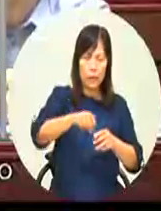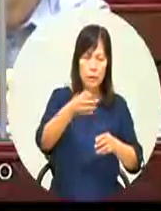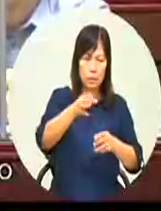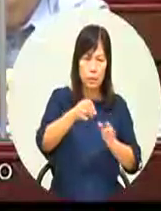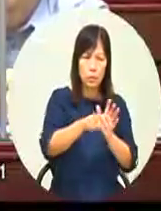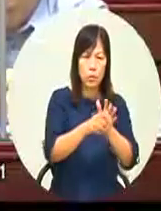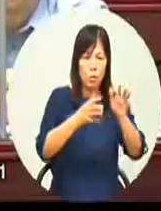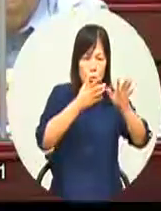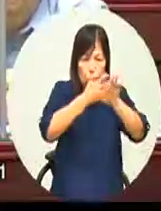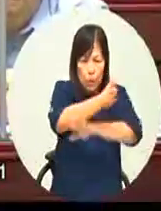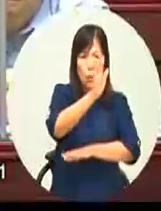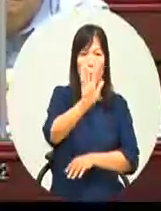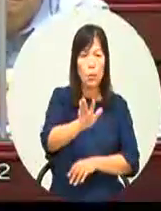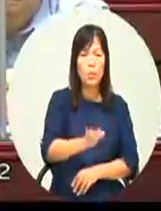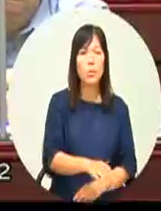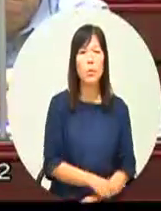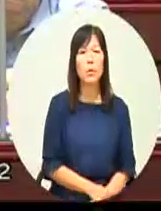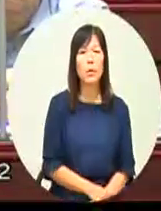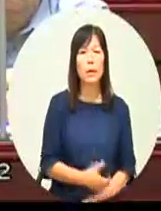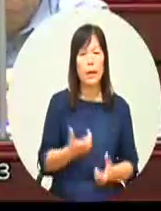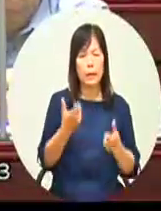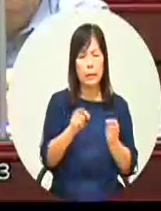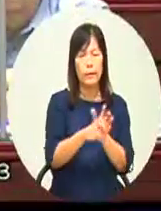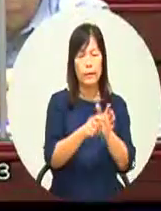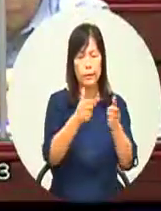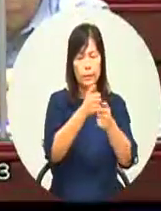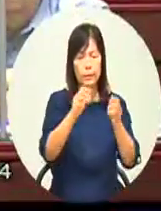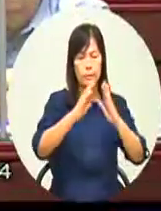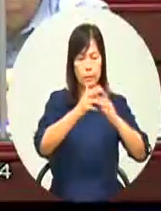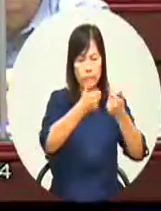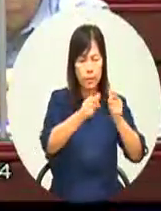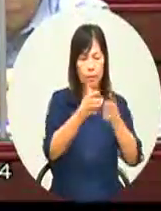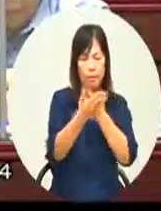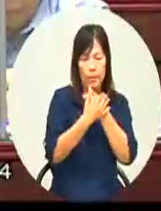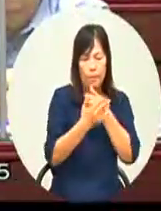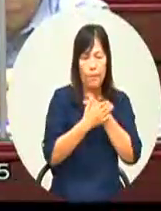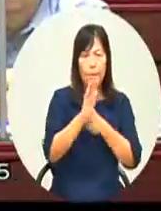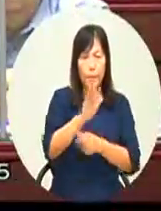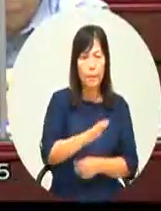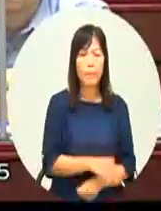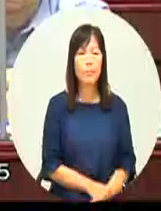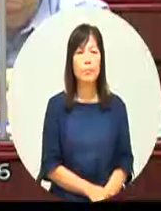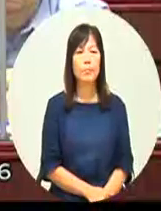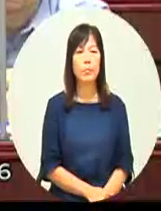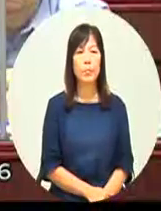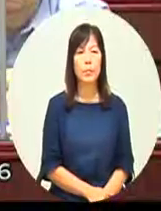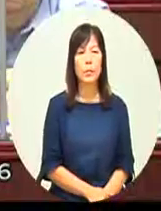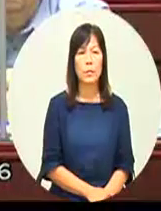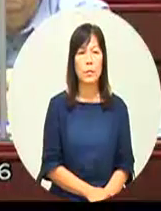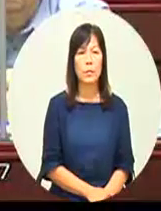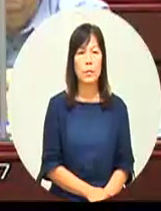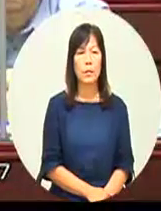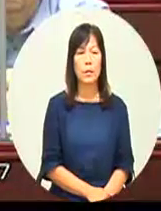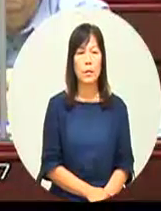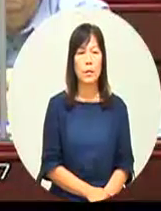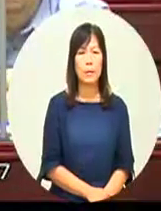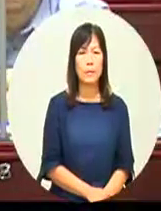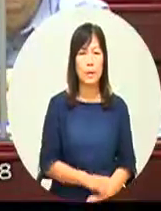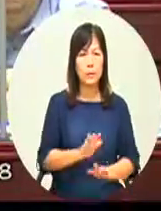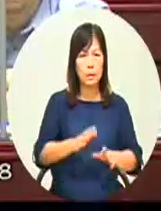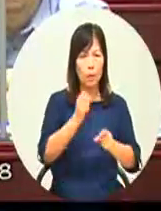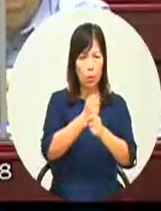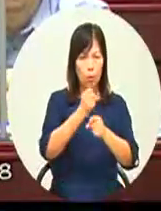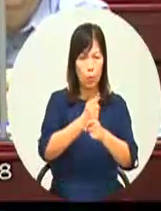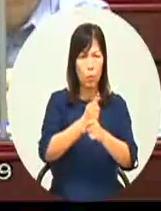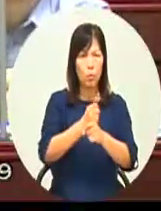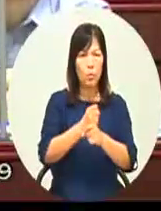高出去了，我们也很感谢议员的一些协助了。那目前整个建造的